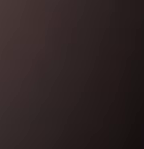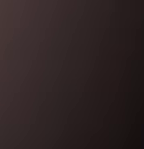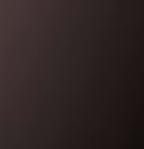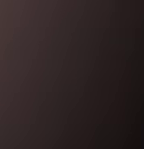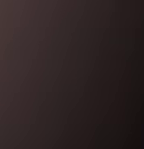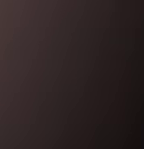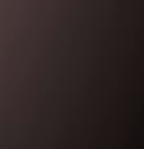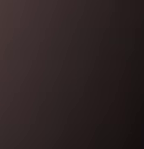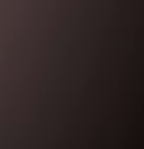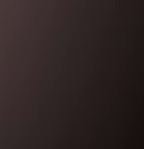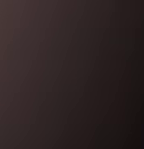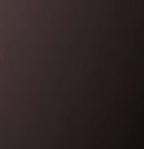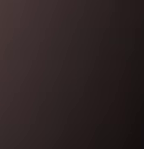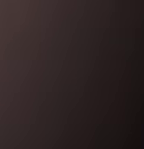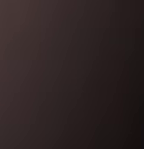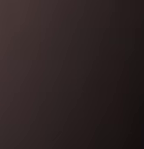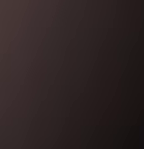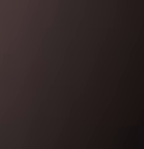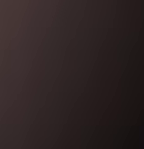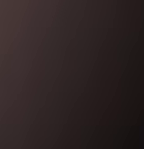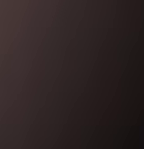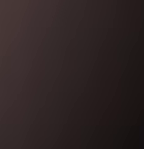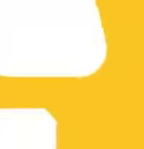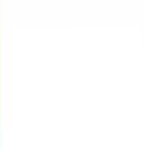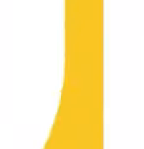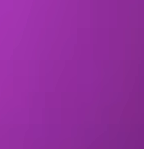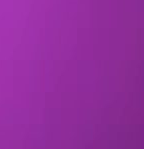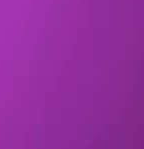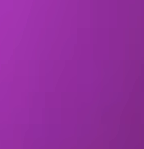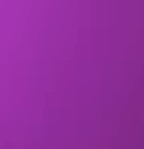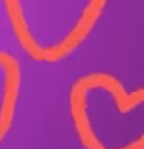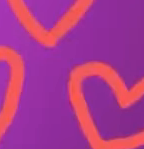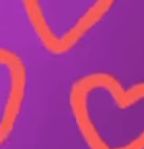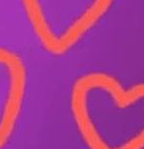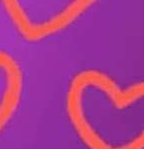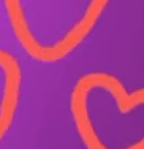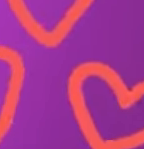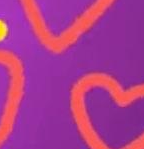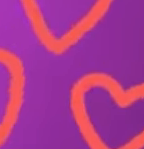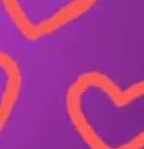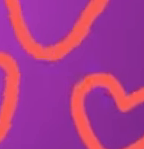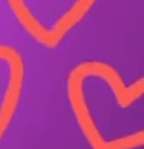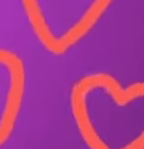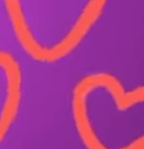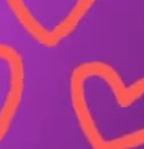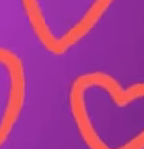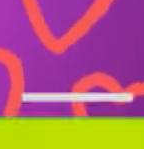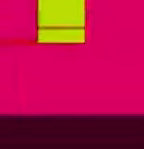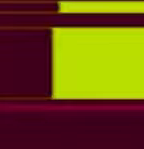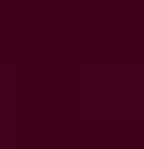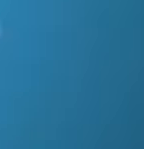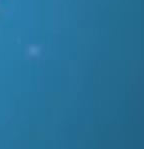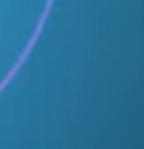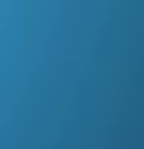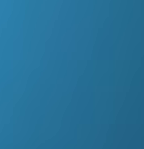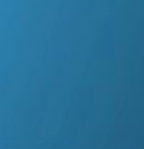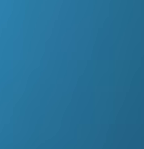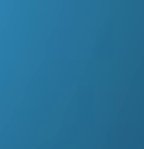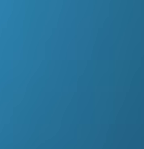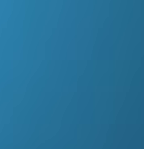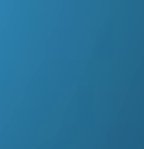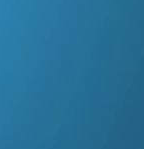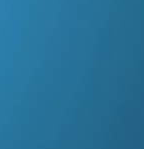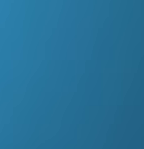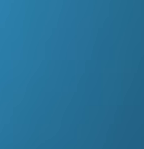Life hasn't been easy lately, so we're here to make your day, featuring amazing, funny, and heartwarming stories to bring you